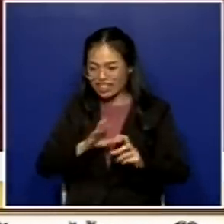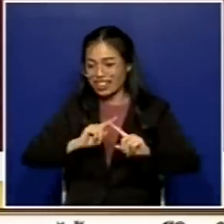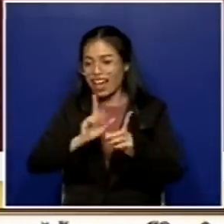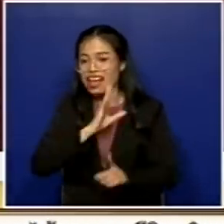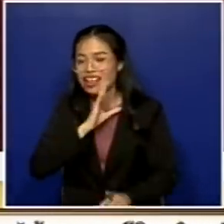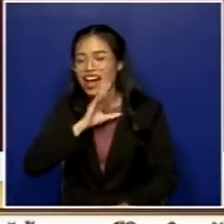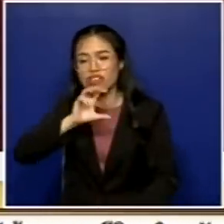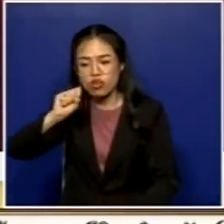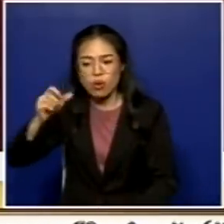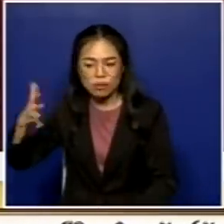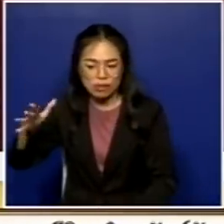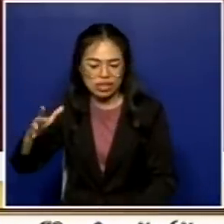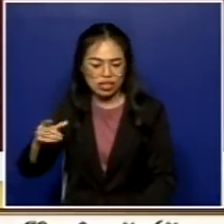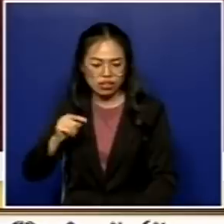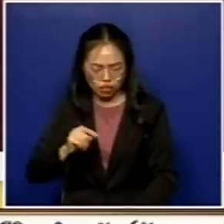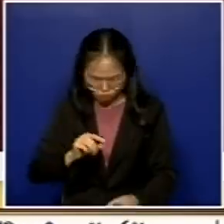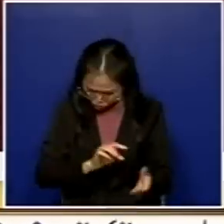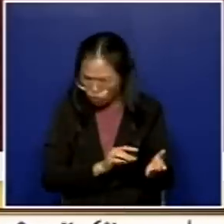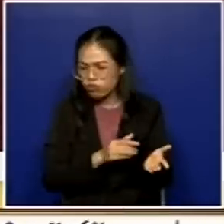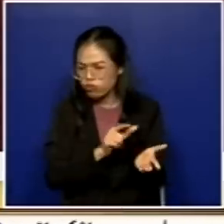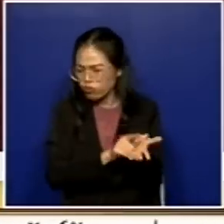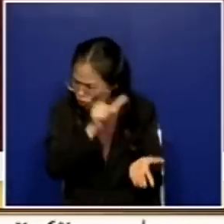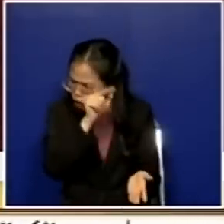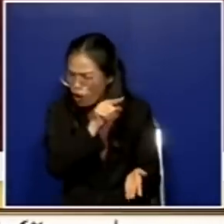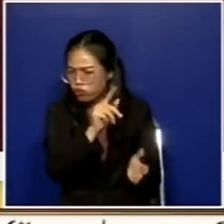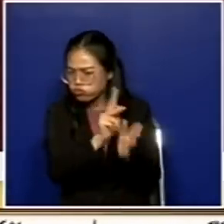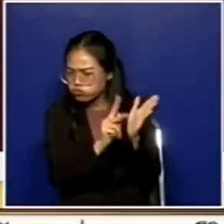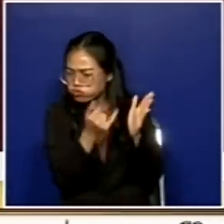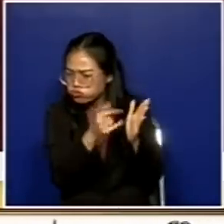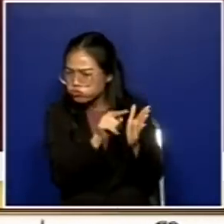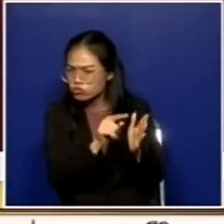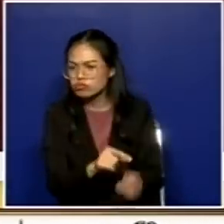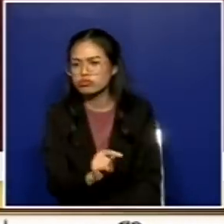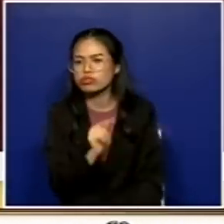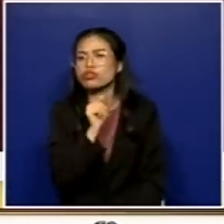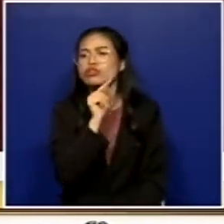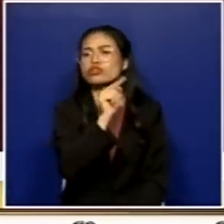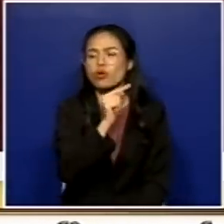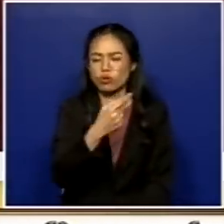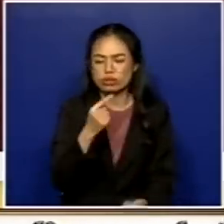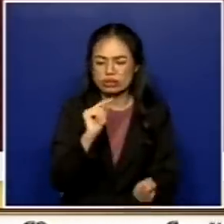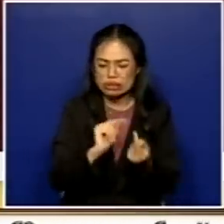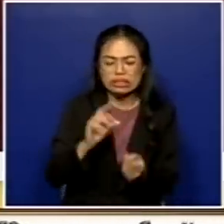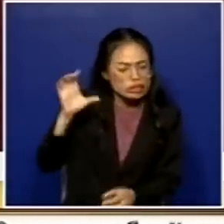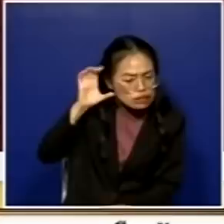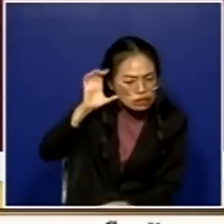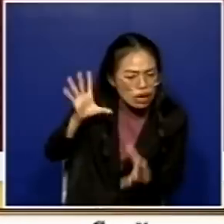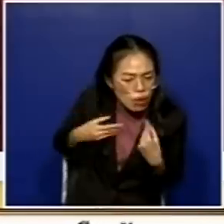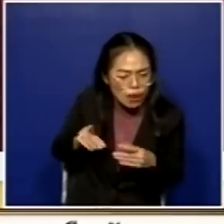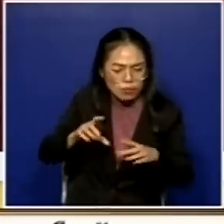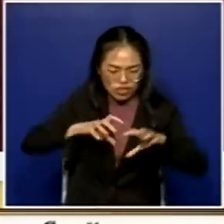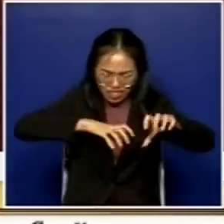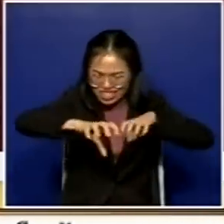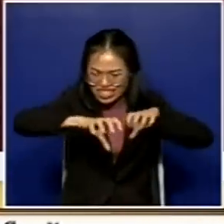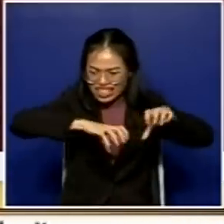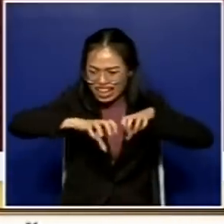ท่านก็ต้องออกครับมนไมเรื่องเกี่วกับผิดคนไอย่างเดียวนะครัมันเป็เรื่องความไ้วางใจในการบริหารรา